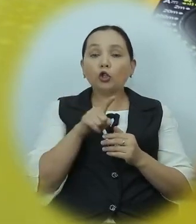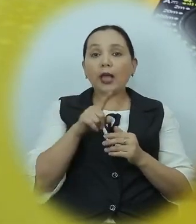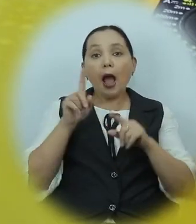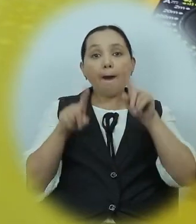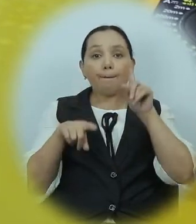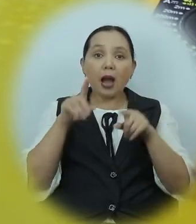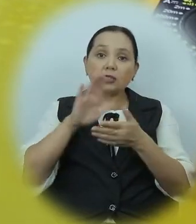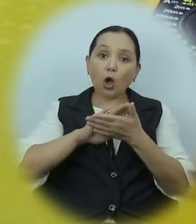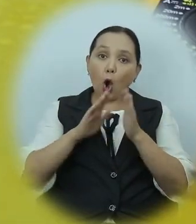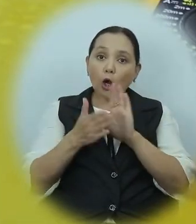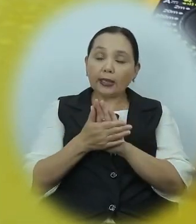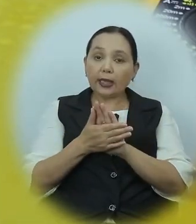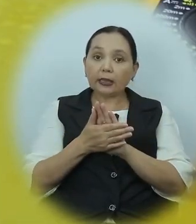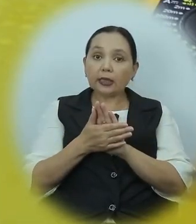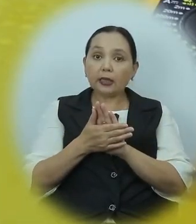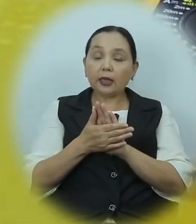ba'zi holatlarda